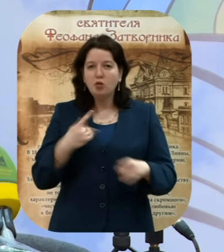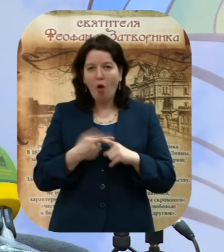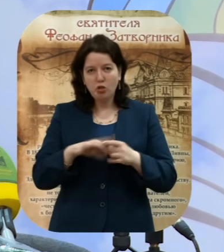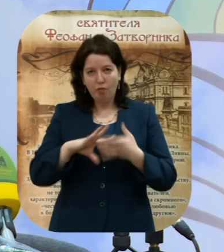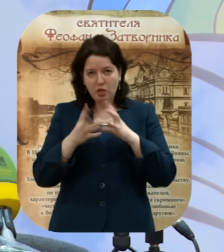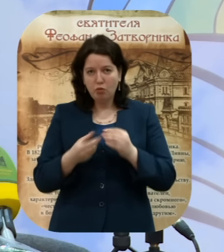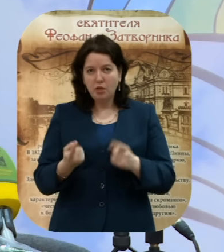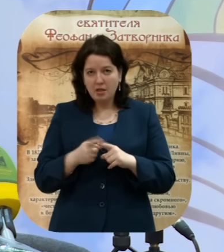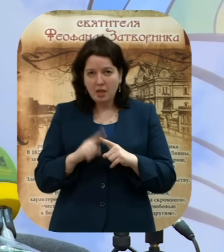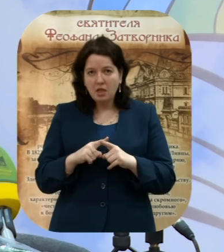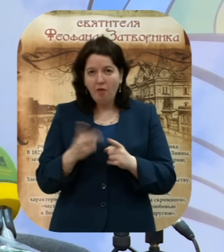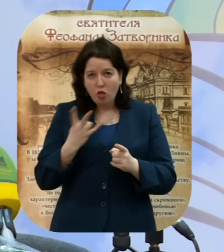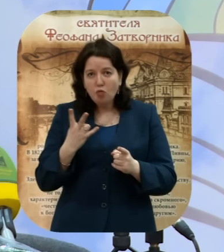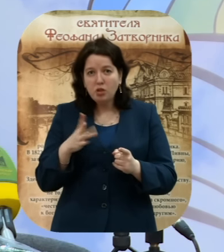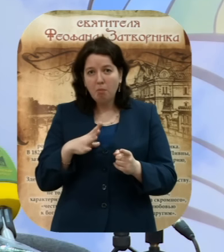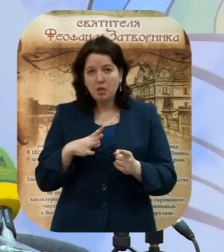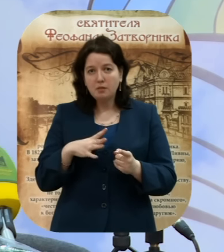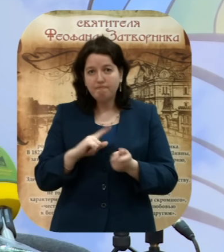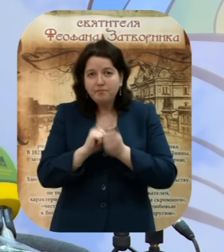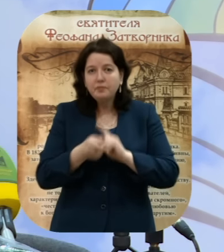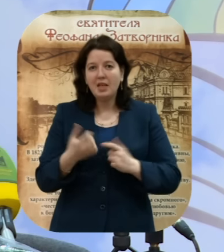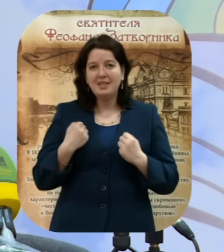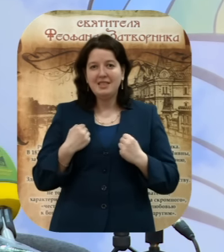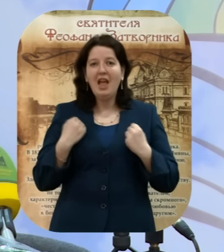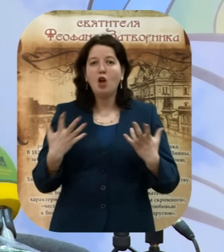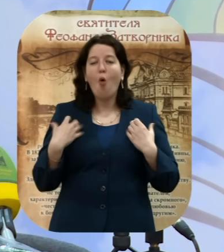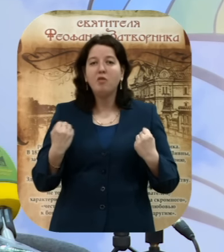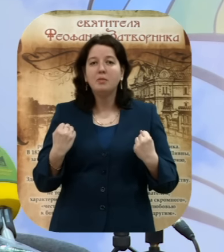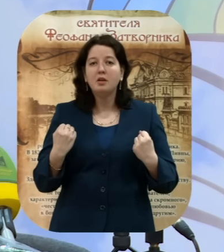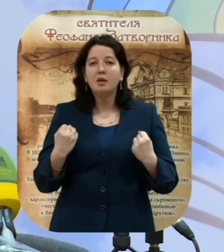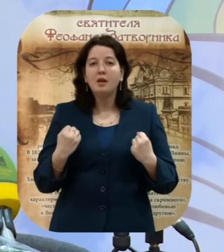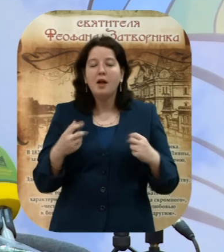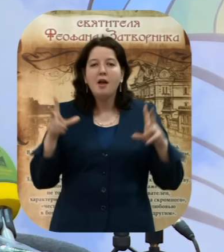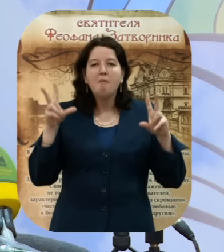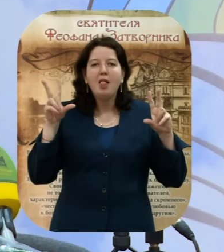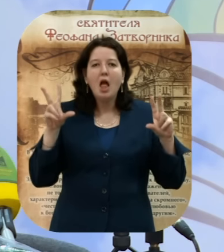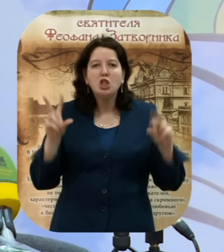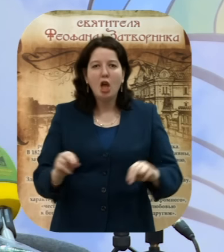этого? Мне надо быть здоровым. Блажен, кто увидел